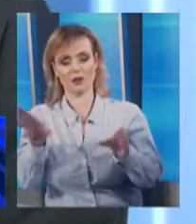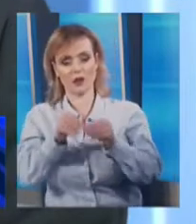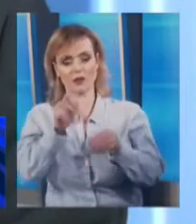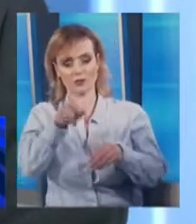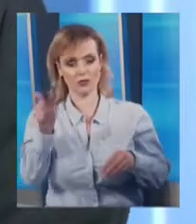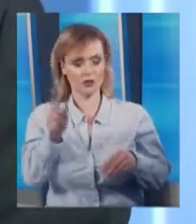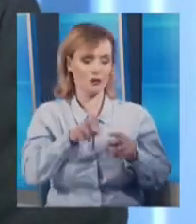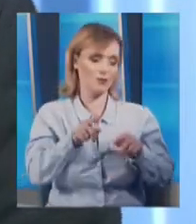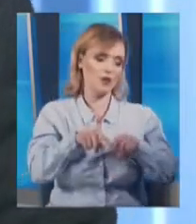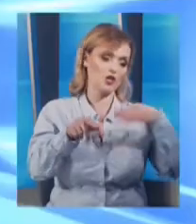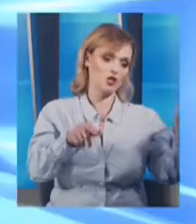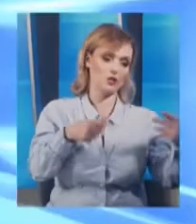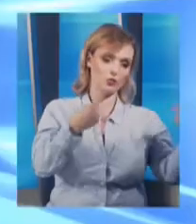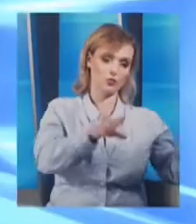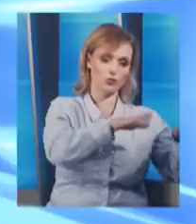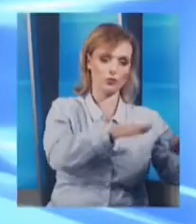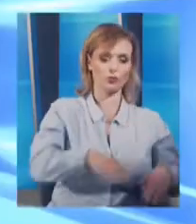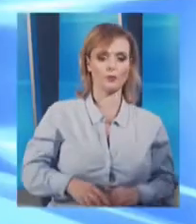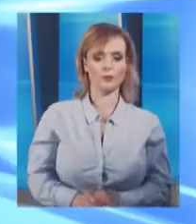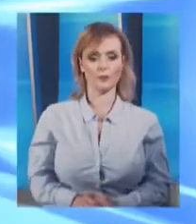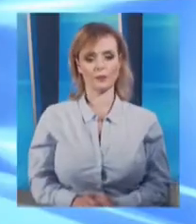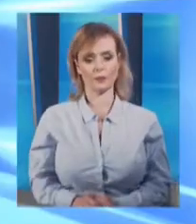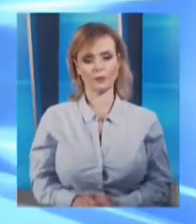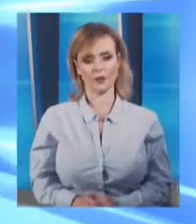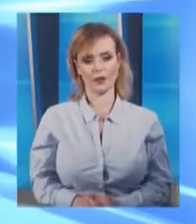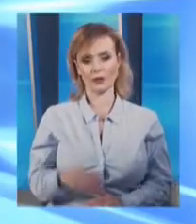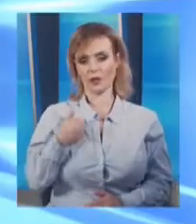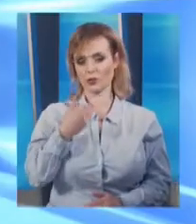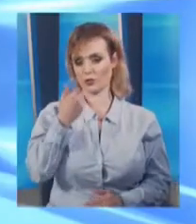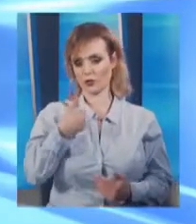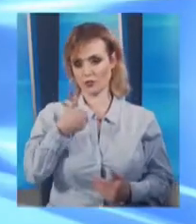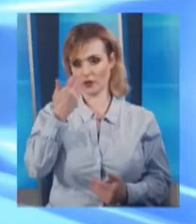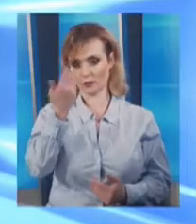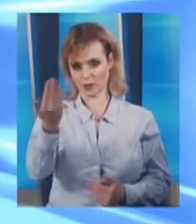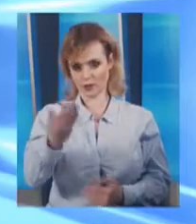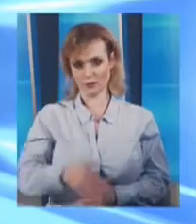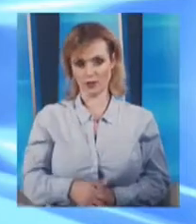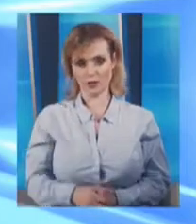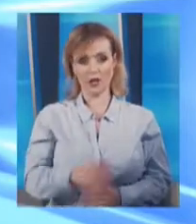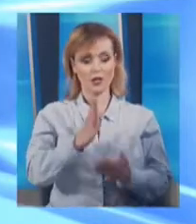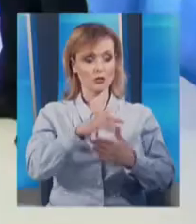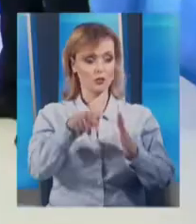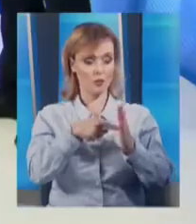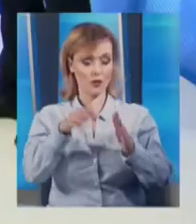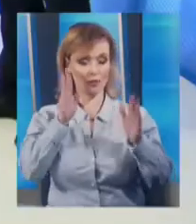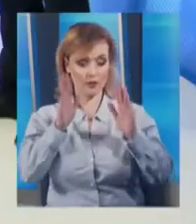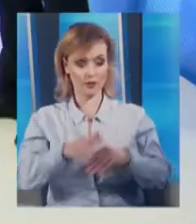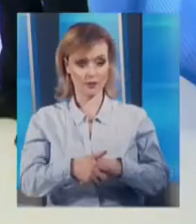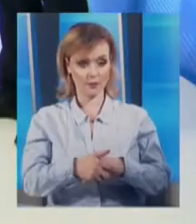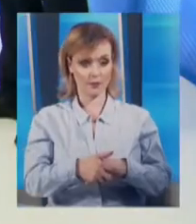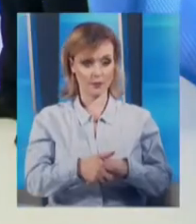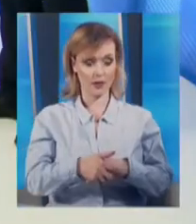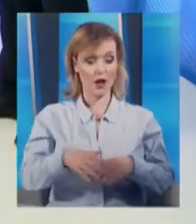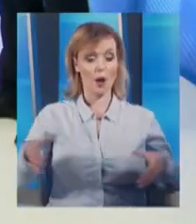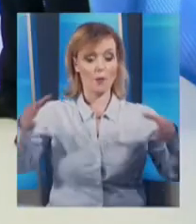vă mulțumesc foarte mult. Rămânem la dumneavoastră și vreau să vă întreb un lucru. Este o întrebare de pe Facebook. Partidul Angela